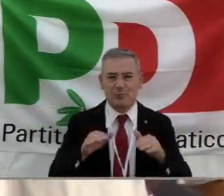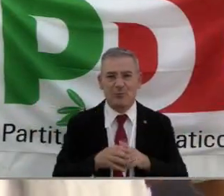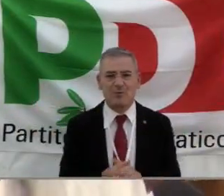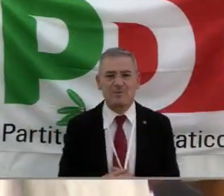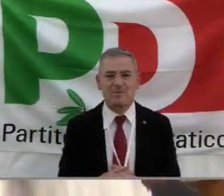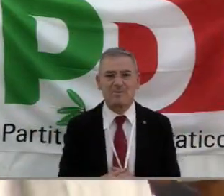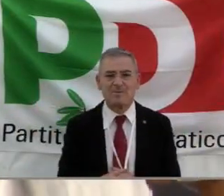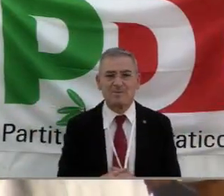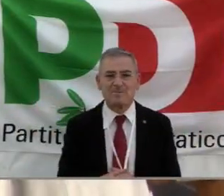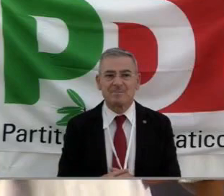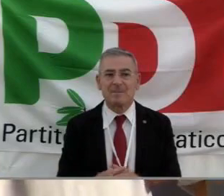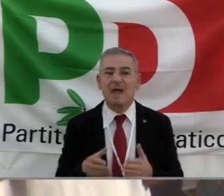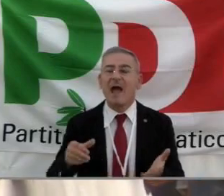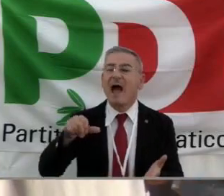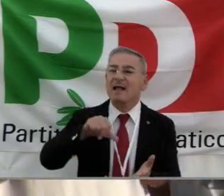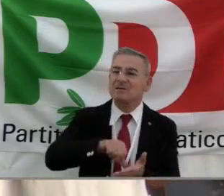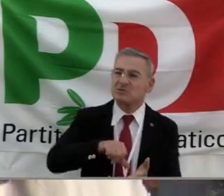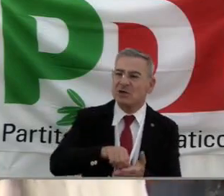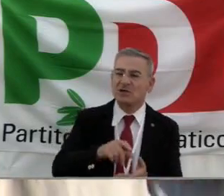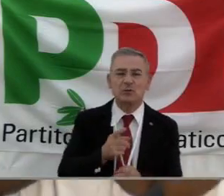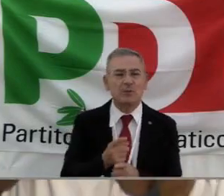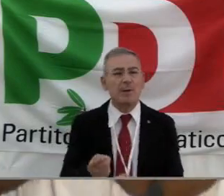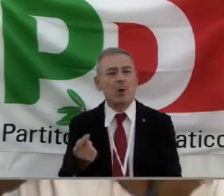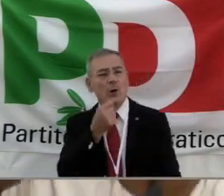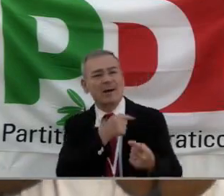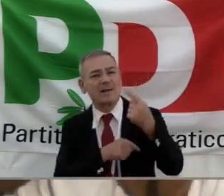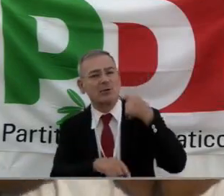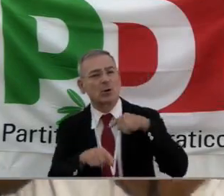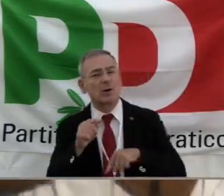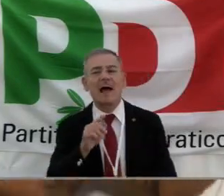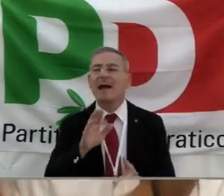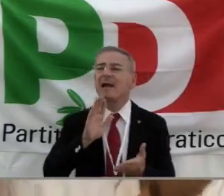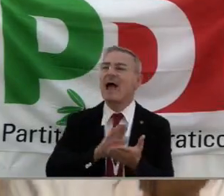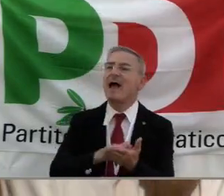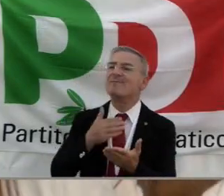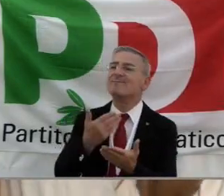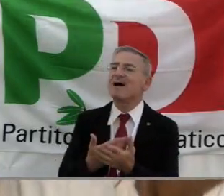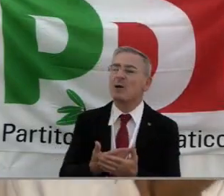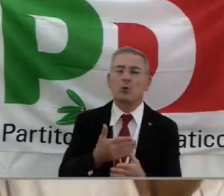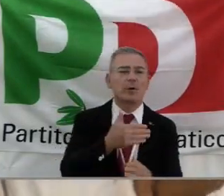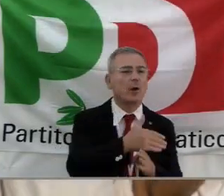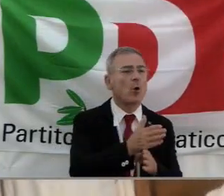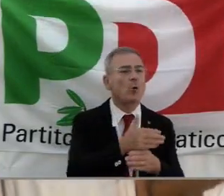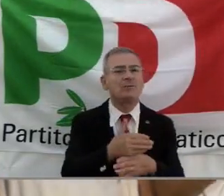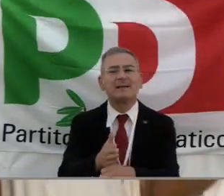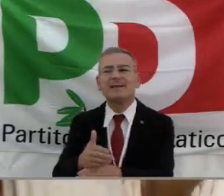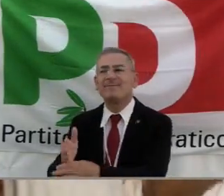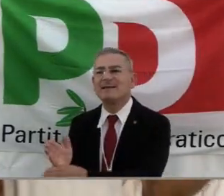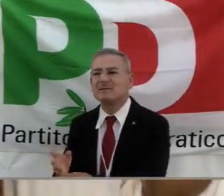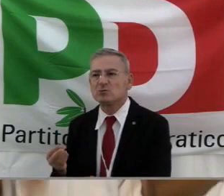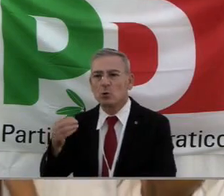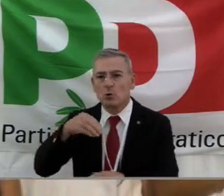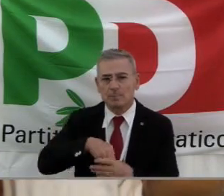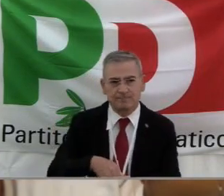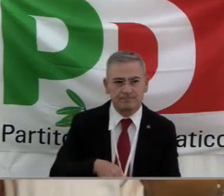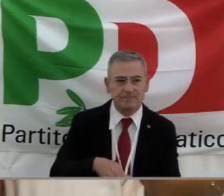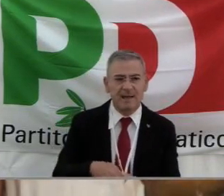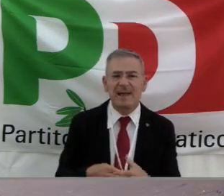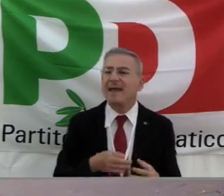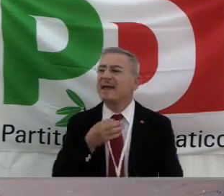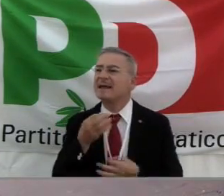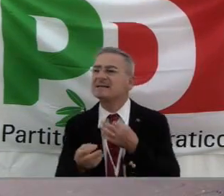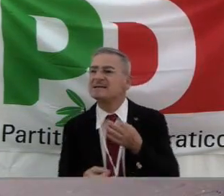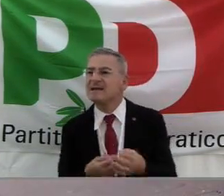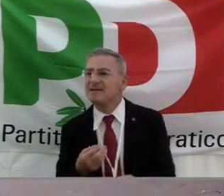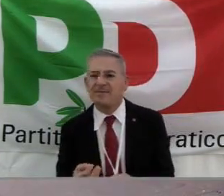E bisogna rimettere al centro l'idea del valore condiviso. Condiviso. Che cos'è